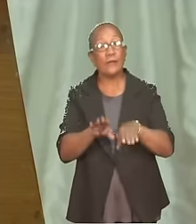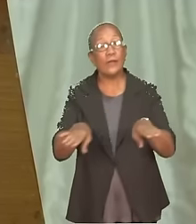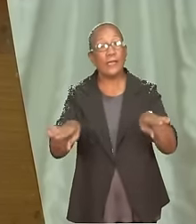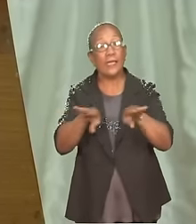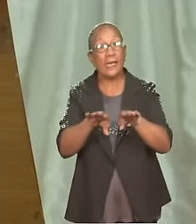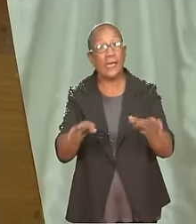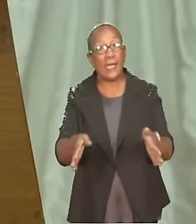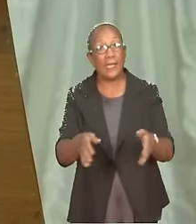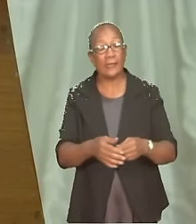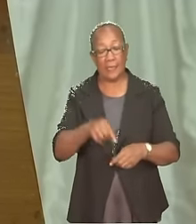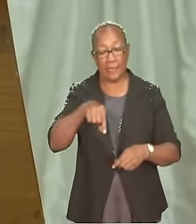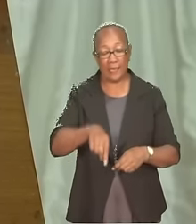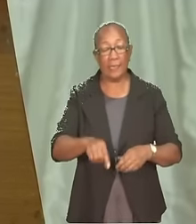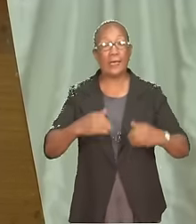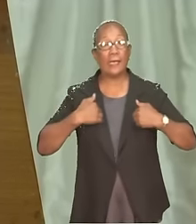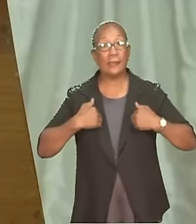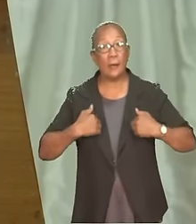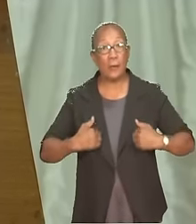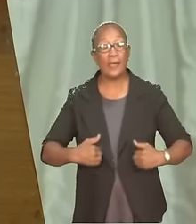Hier gaat de burger